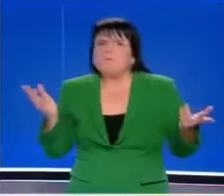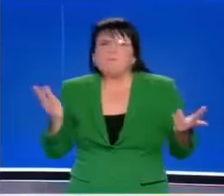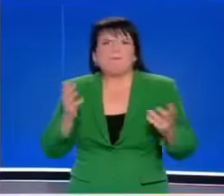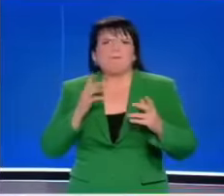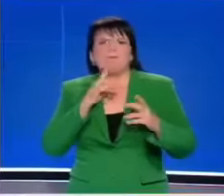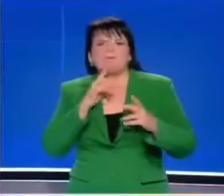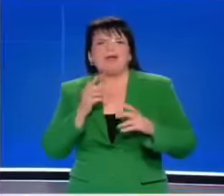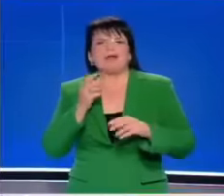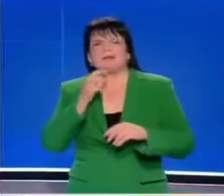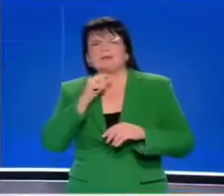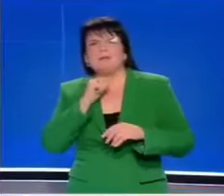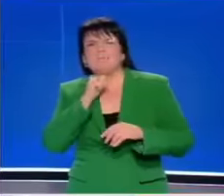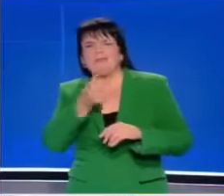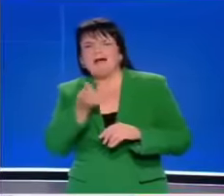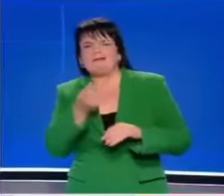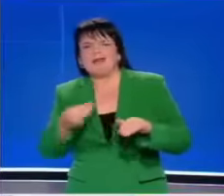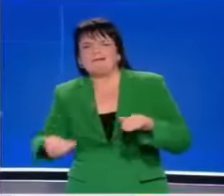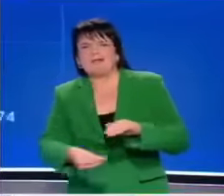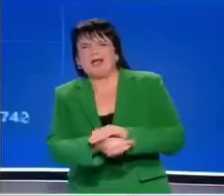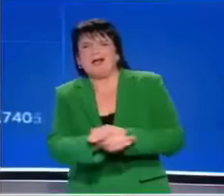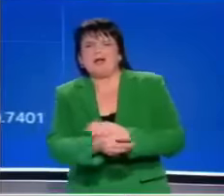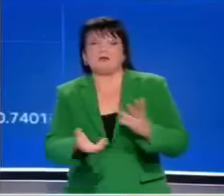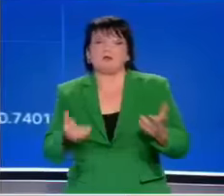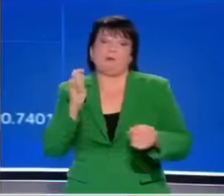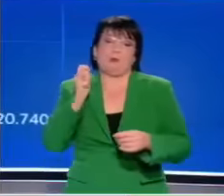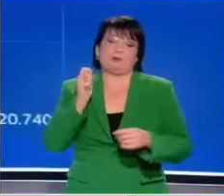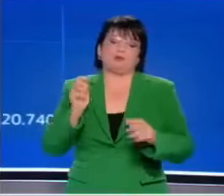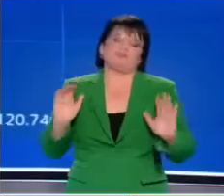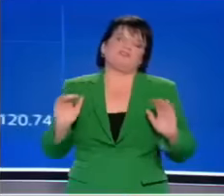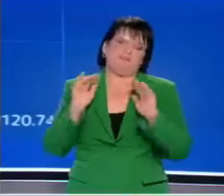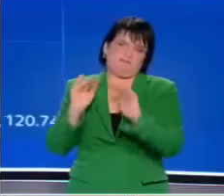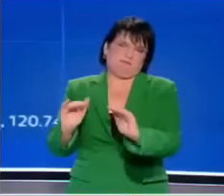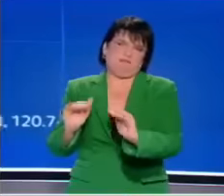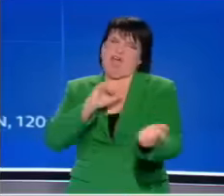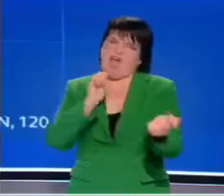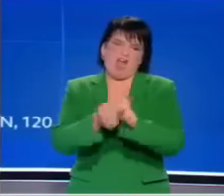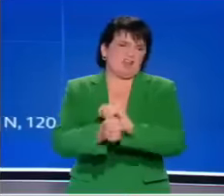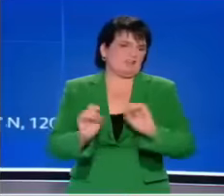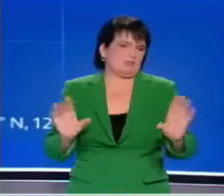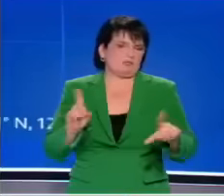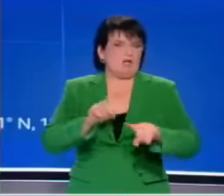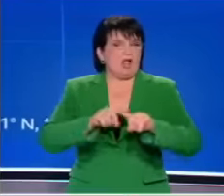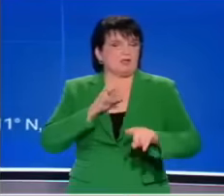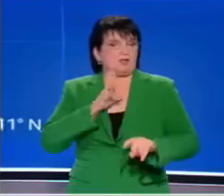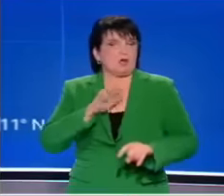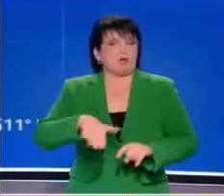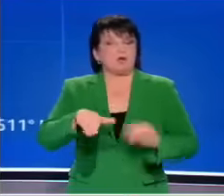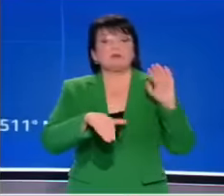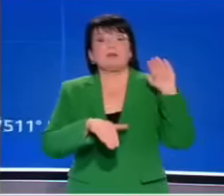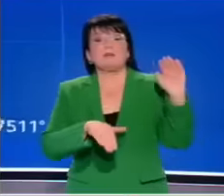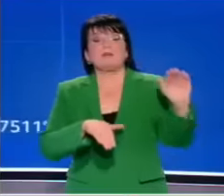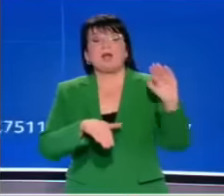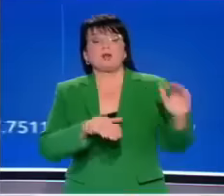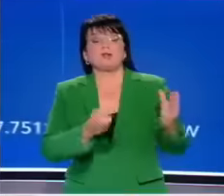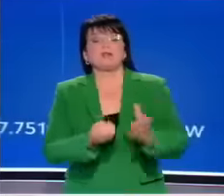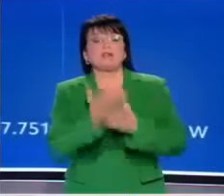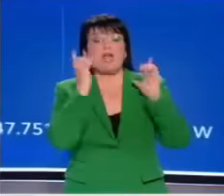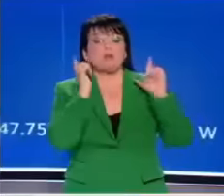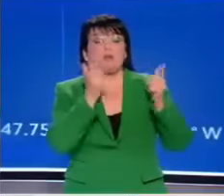αδεία του μαύρου χρήματος στην πολιτική τότε να μην περιμένει να αλλάξει τίποτα ο ελληνικός λαός πρέπει να ρωτήσει τη νέα